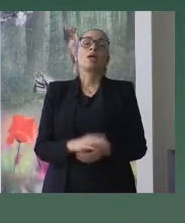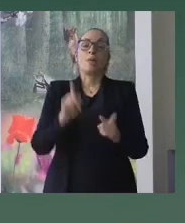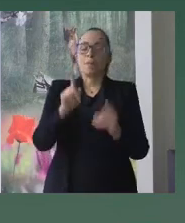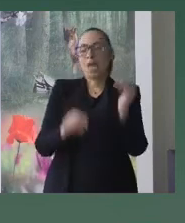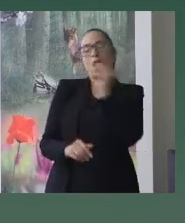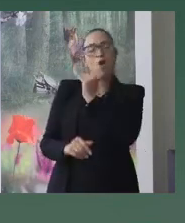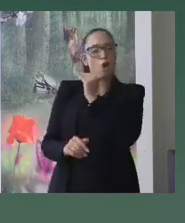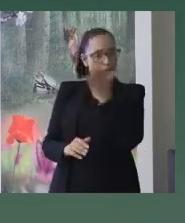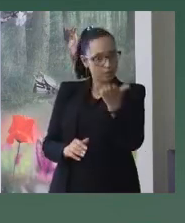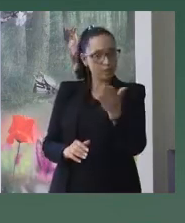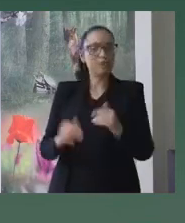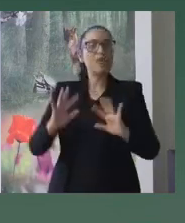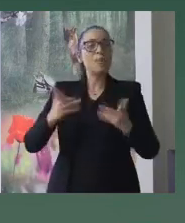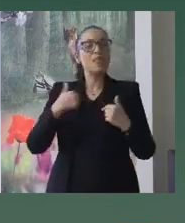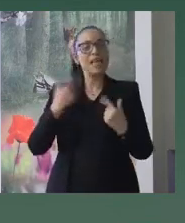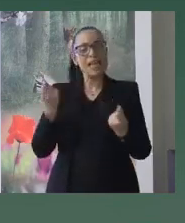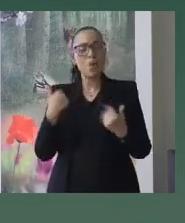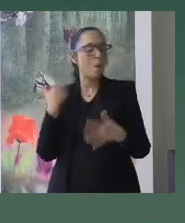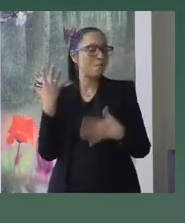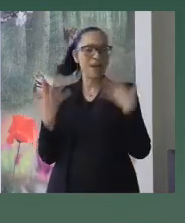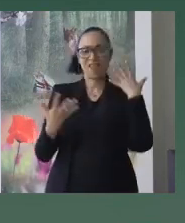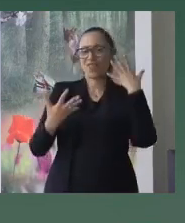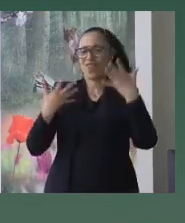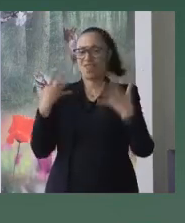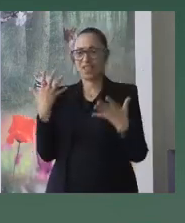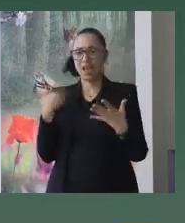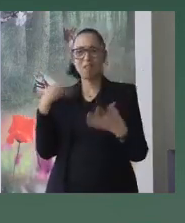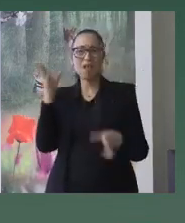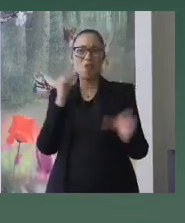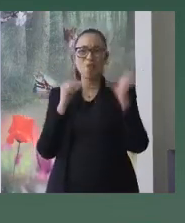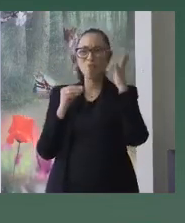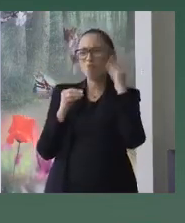Μια ερώτηση έτσι. Επειδή έχω λίγο μπερδευτεί, επειδή ακούμε